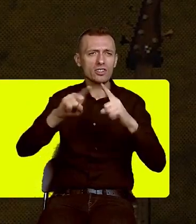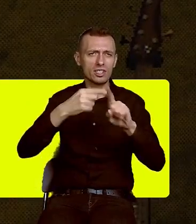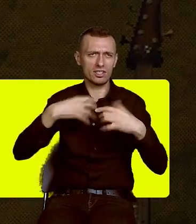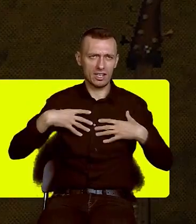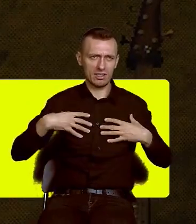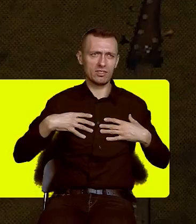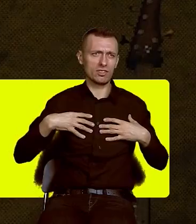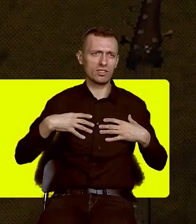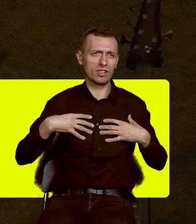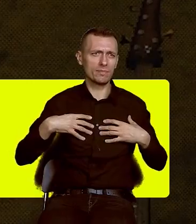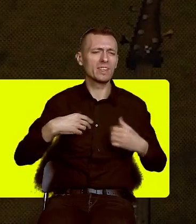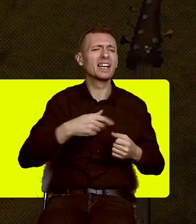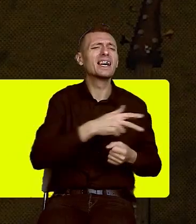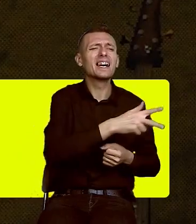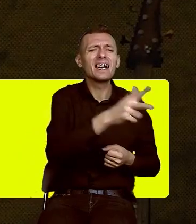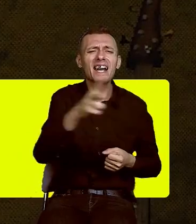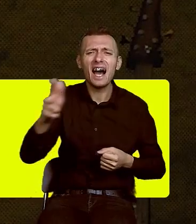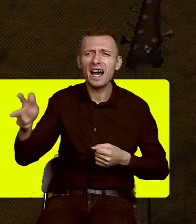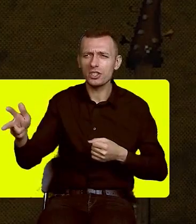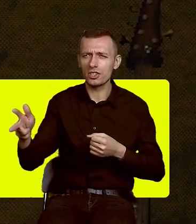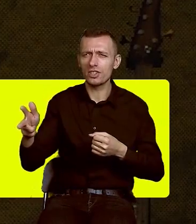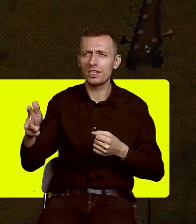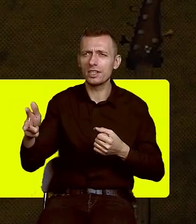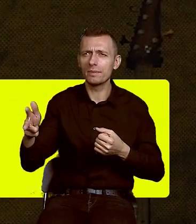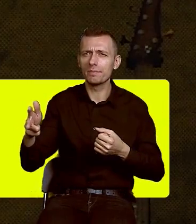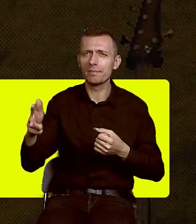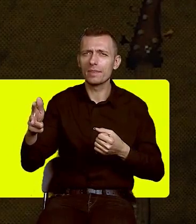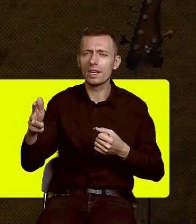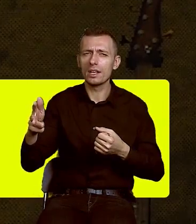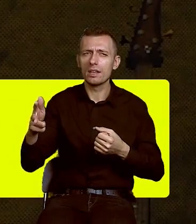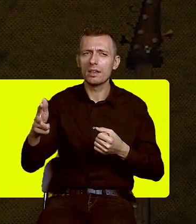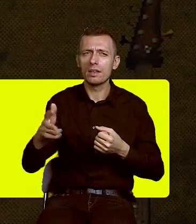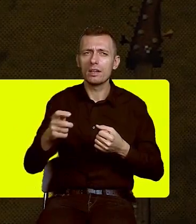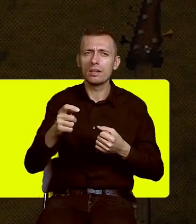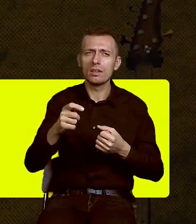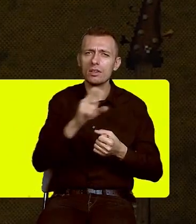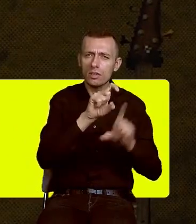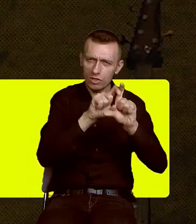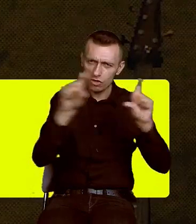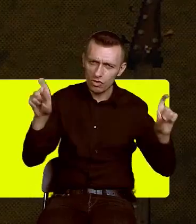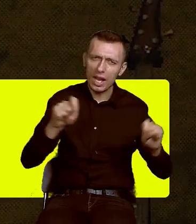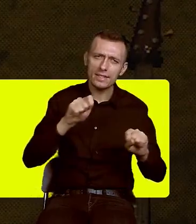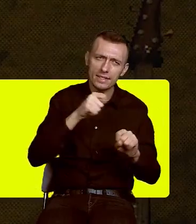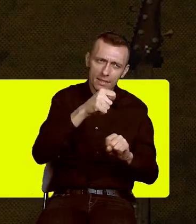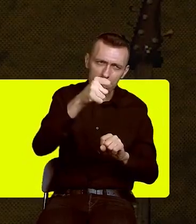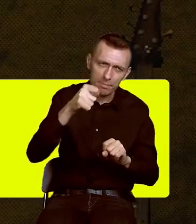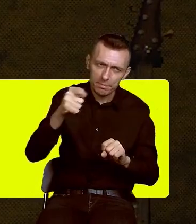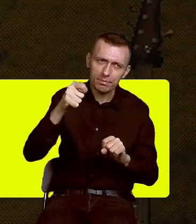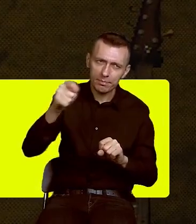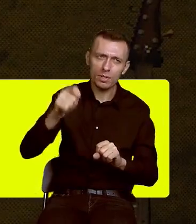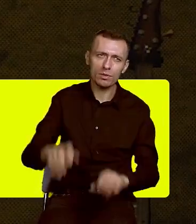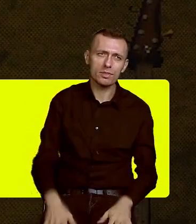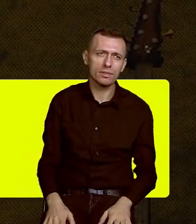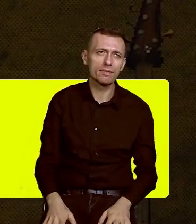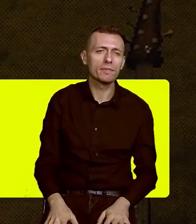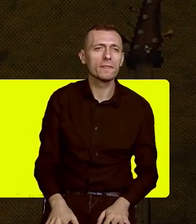Boga, którego kochamy. Nikt z nas nie jest wolny od pokus. Po drugie, uczymy się z tego wiersza, że